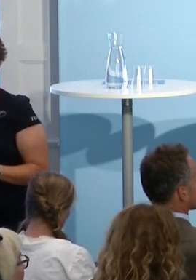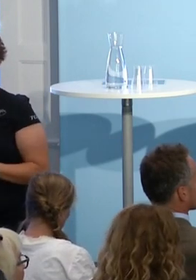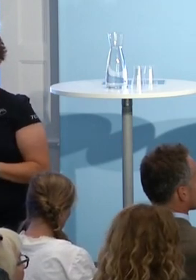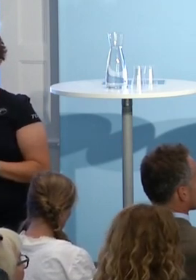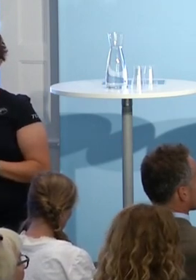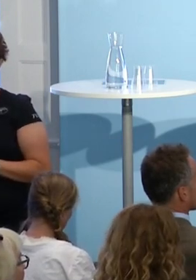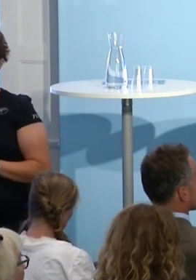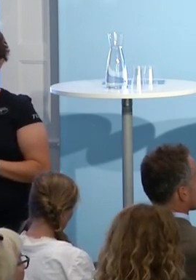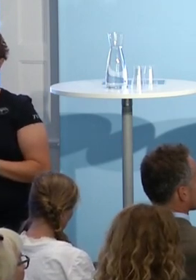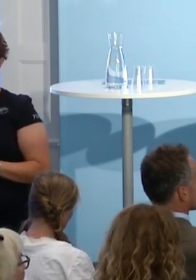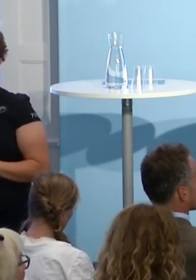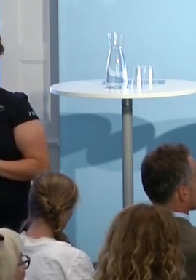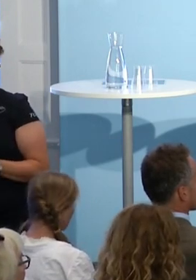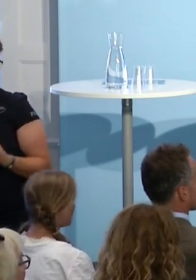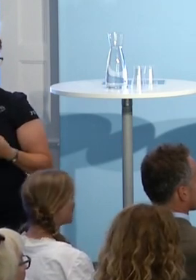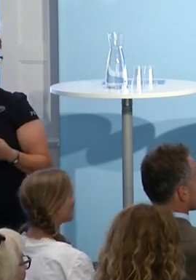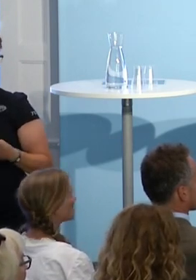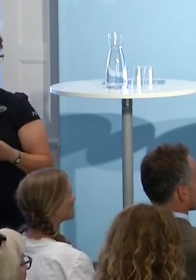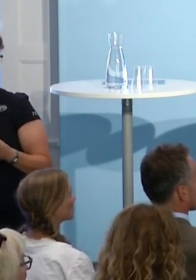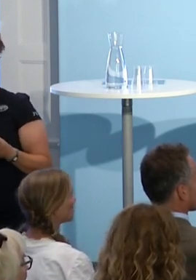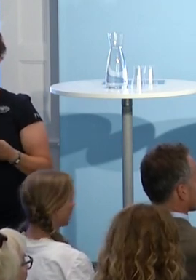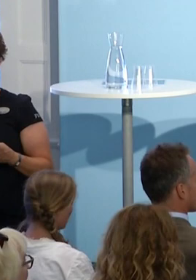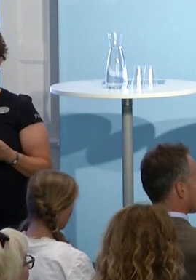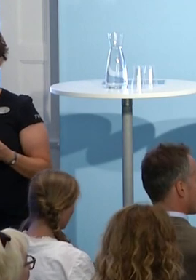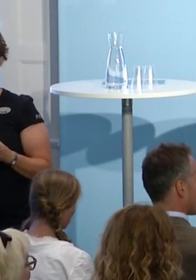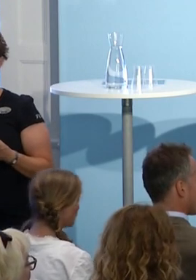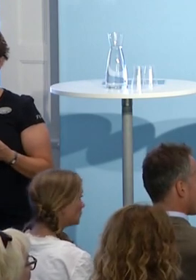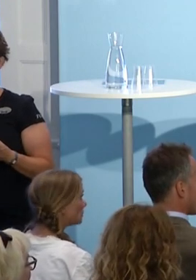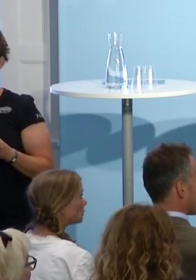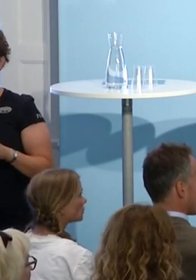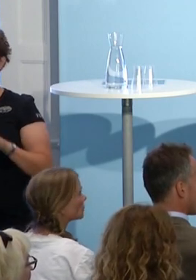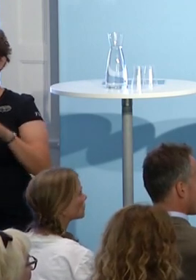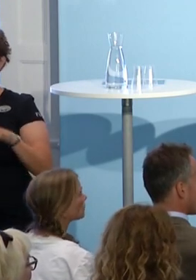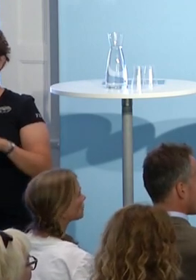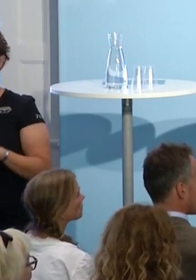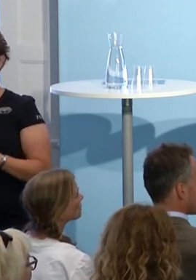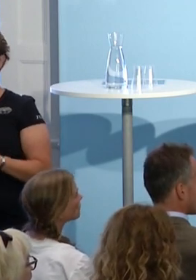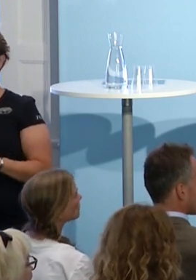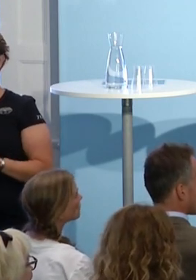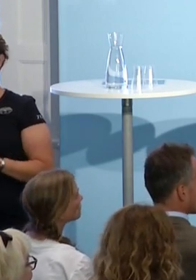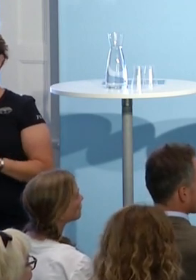Göteborg. Välkommen hit Katrin Stjernfeldt Jamme, Malmö.